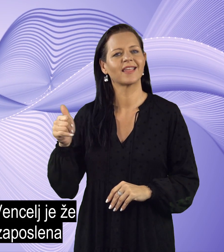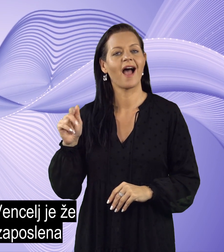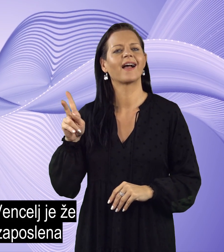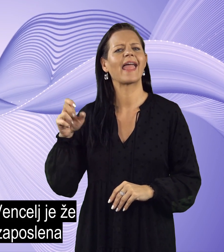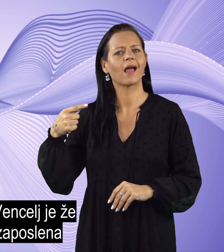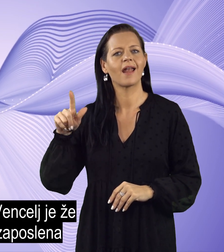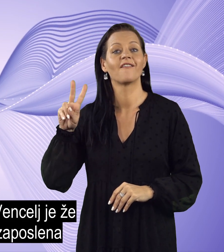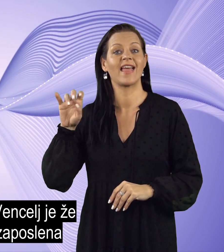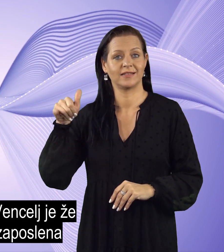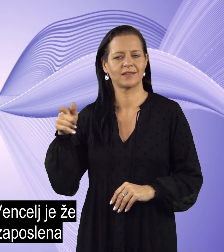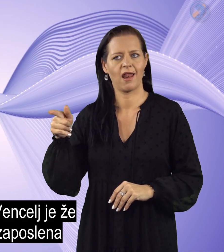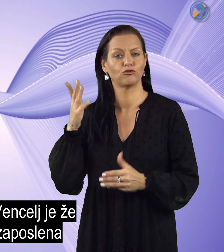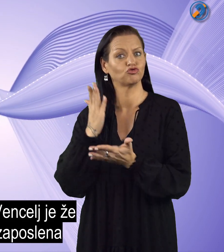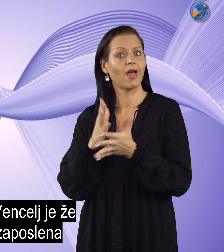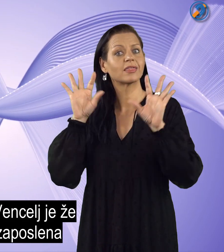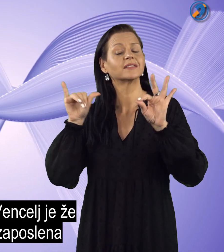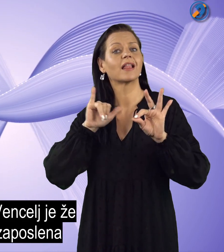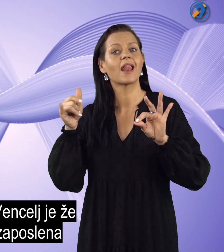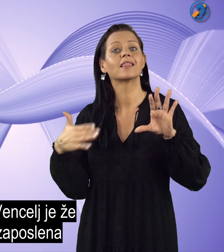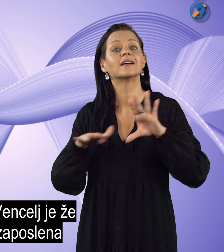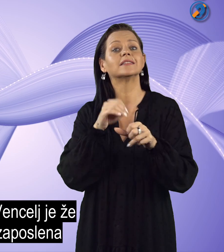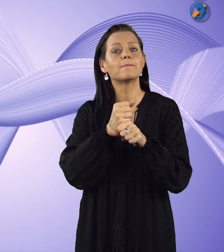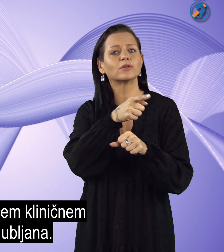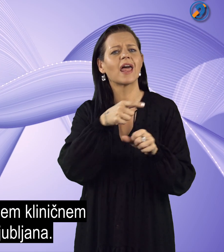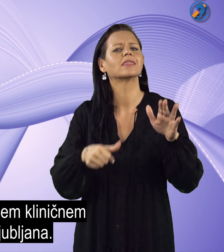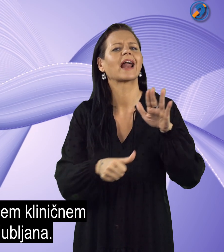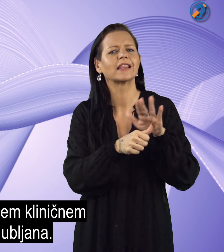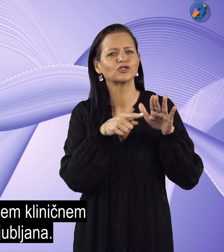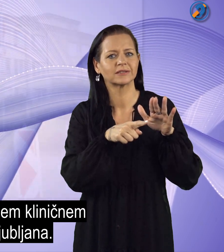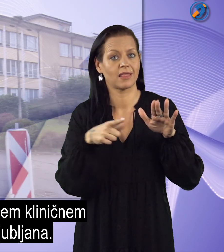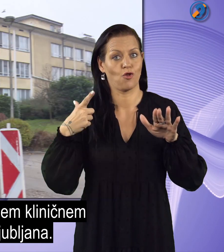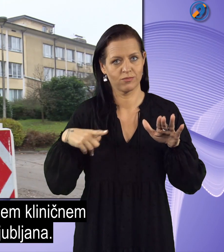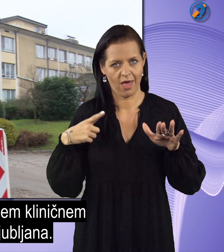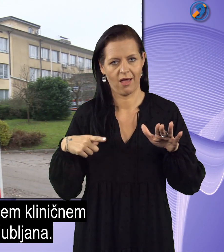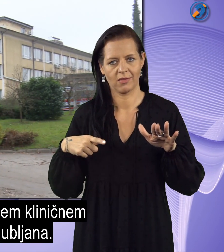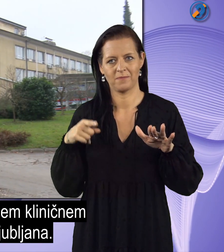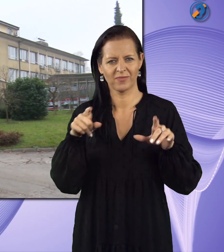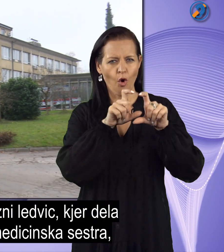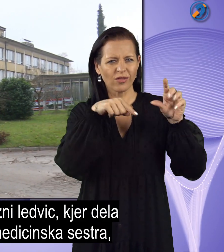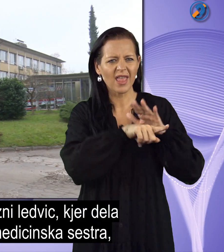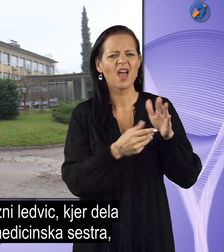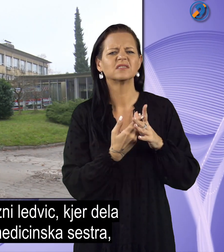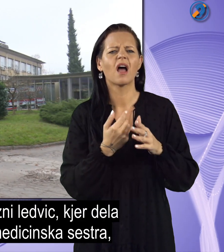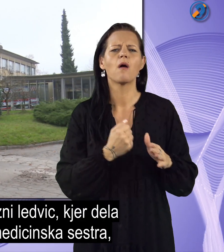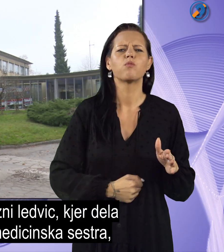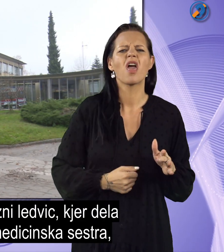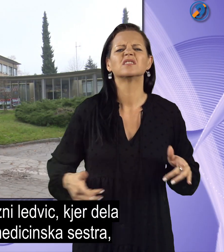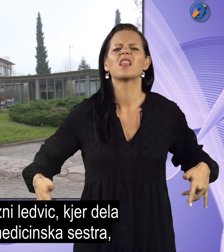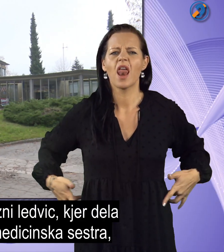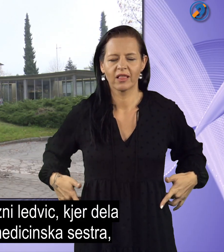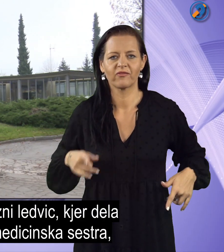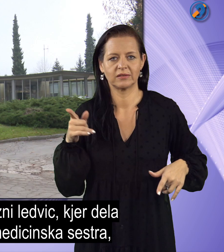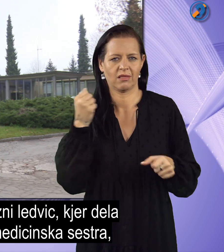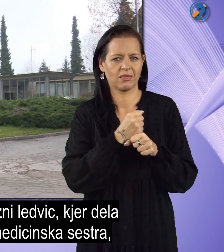Katja Kegl-Vencelj je že 10 let zaposlena v Univerzitetnem kliničnem centru Ljubljana. Z oddelka za